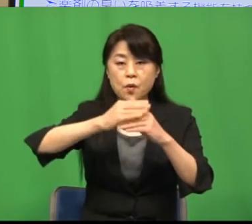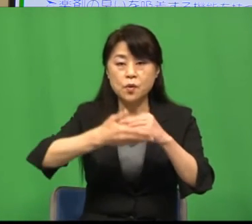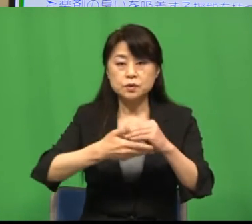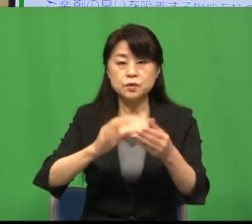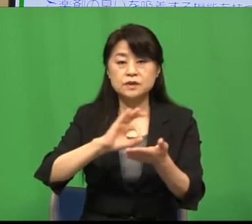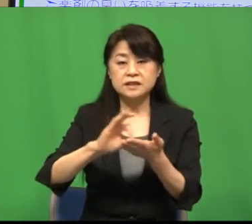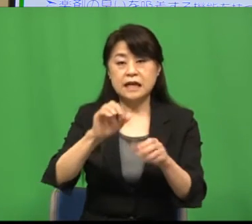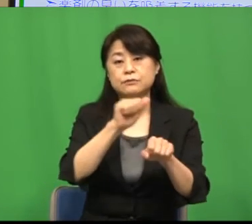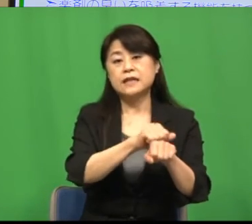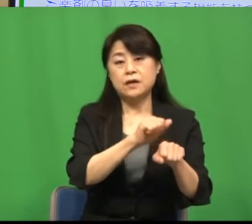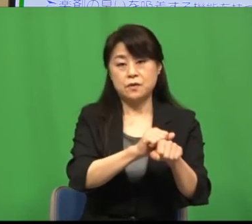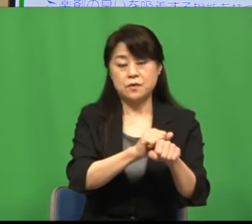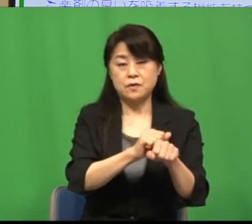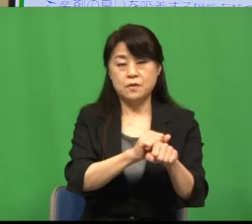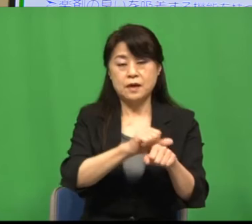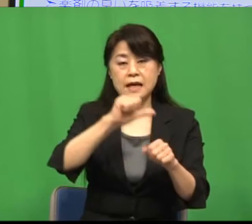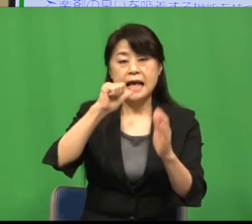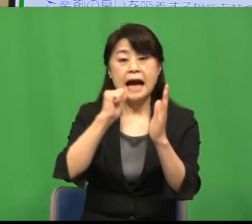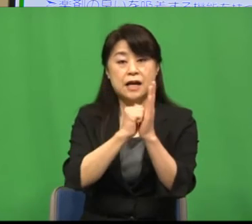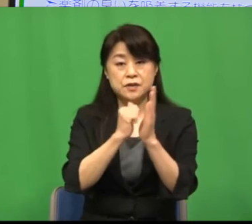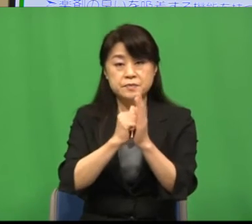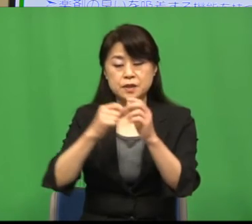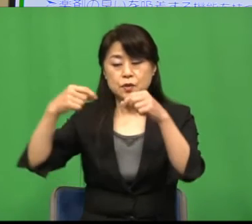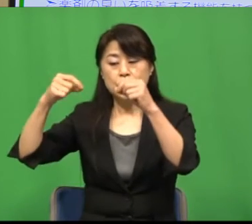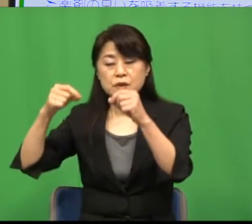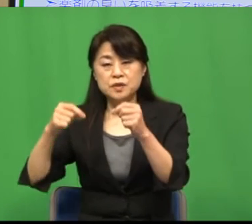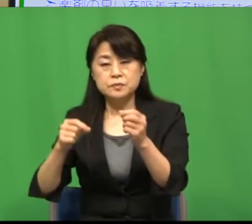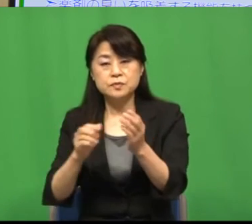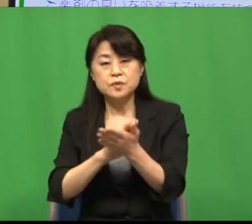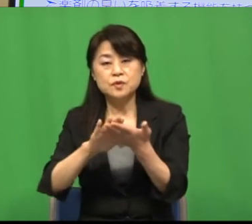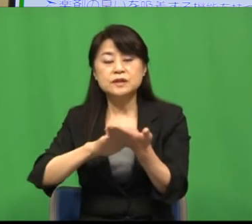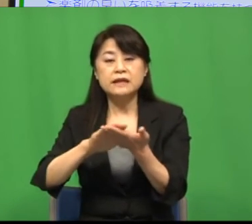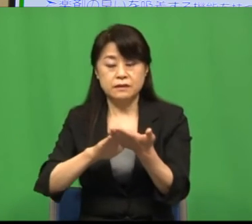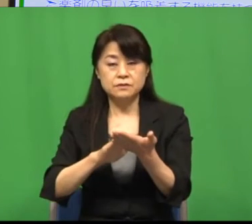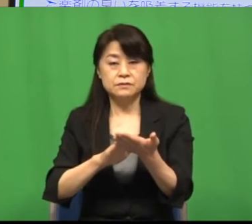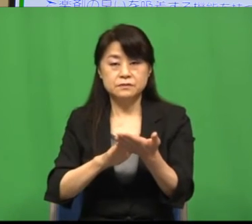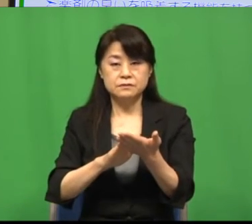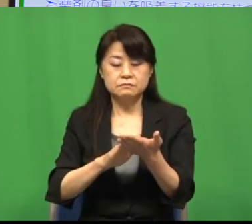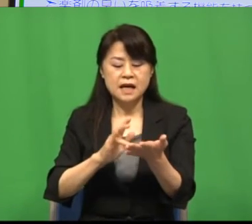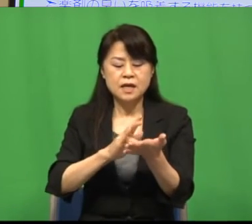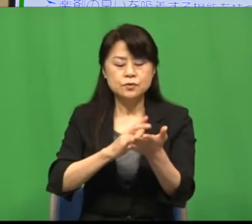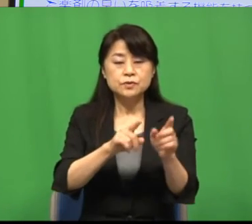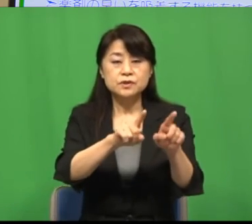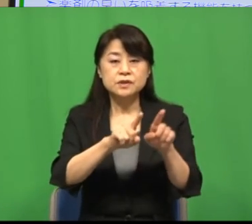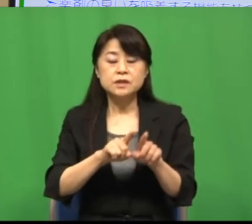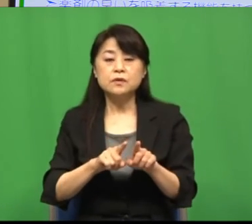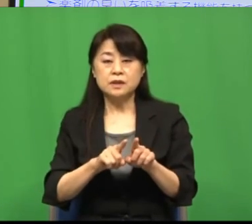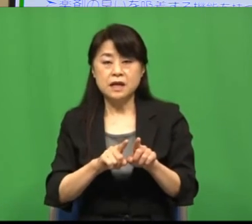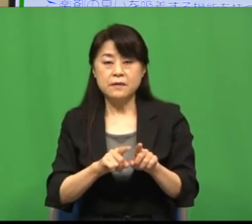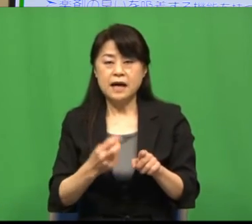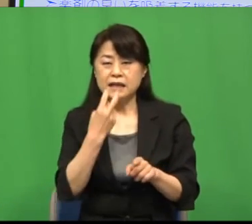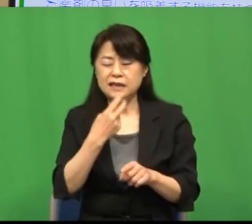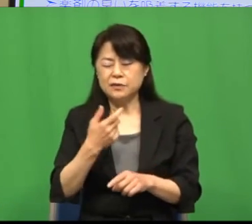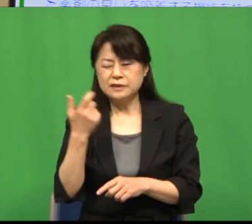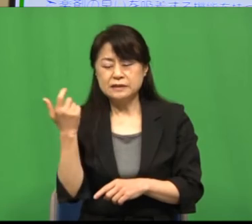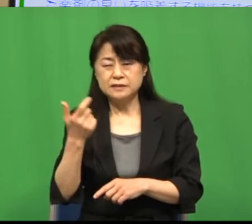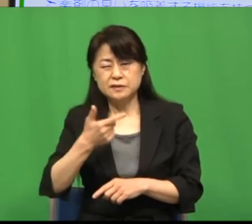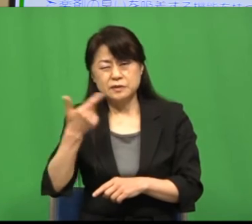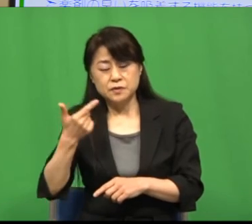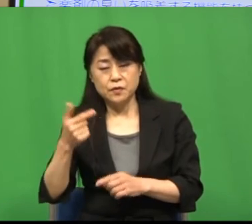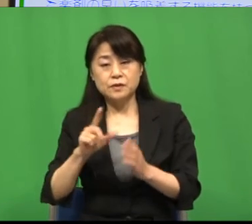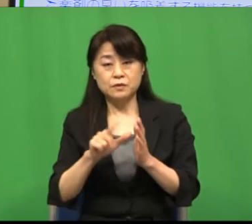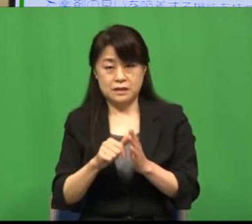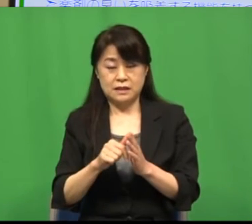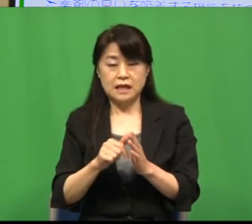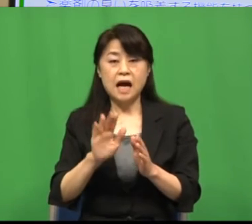容器フィルムで構成される包装材ですが、薬剤によっては強い匂いを発生するものがあるので、この包装材を使うこと